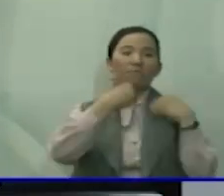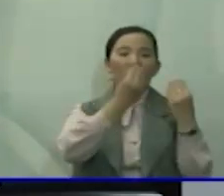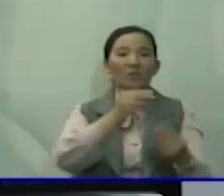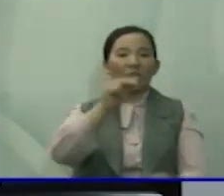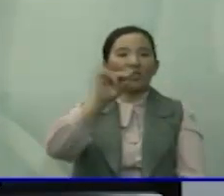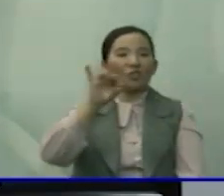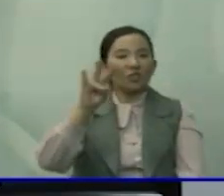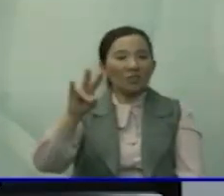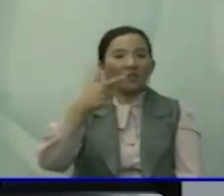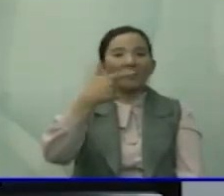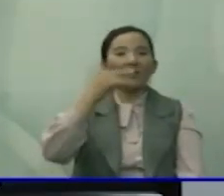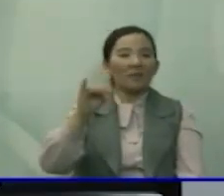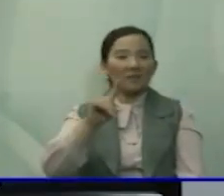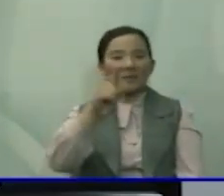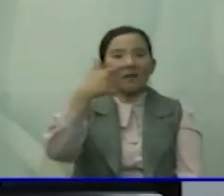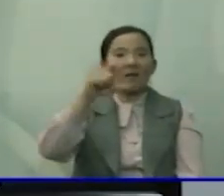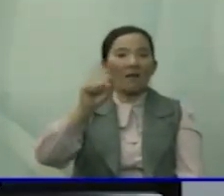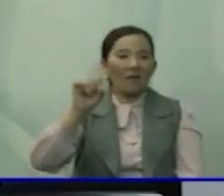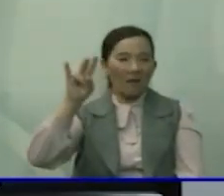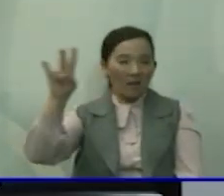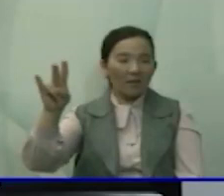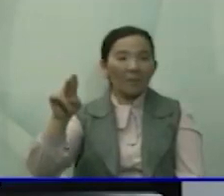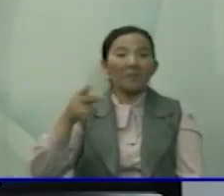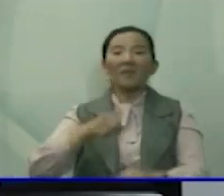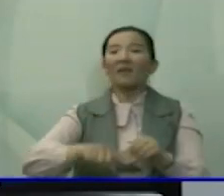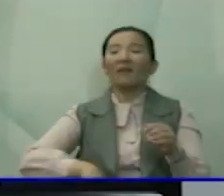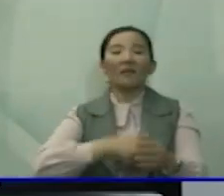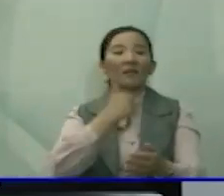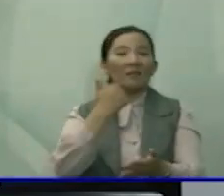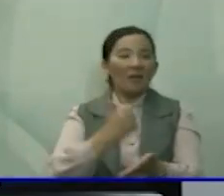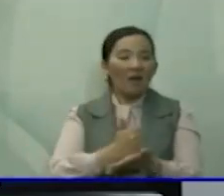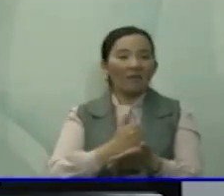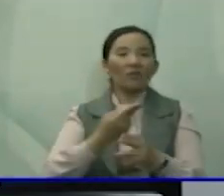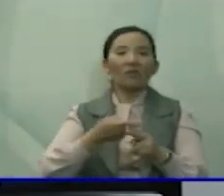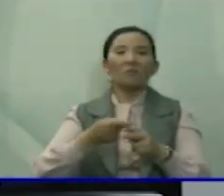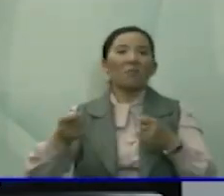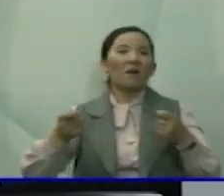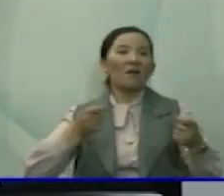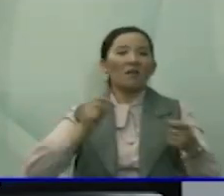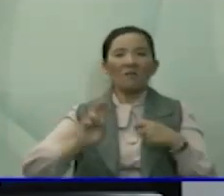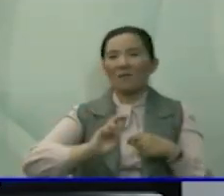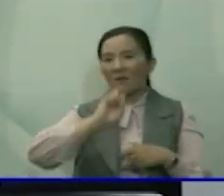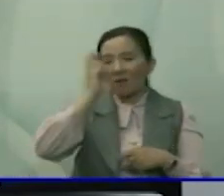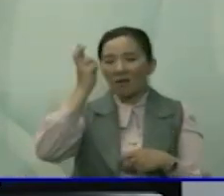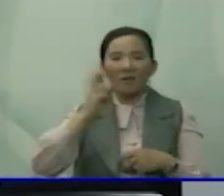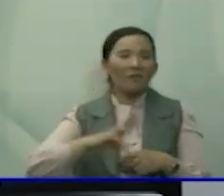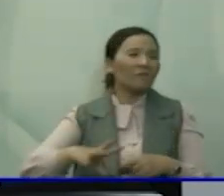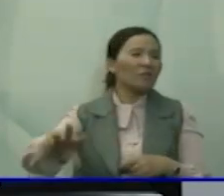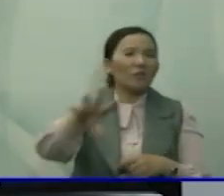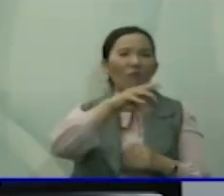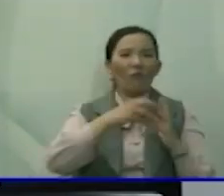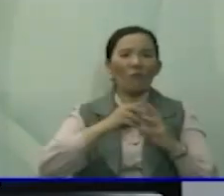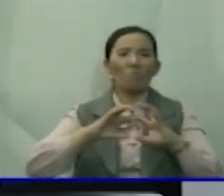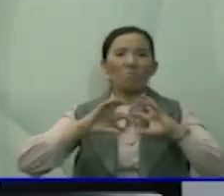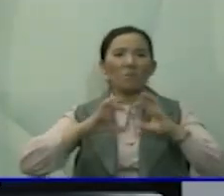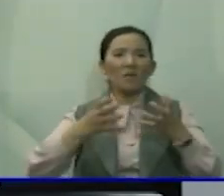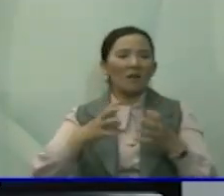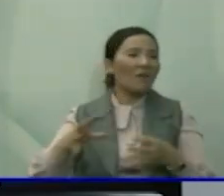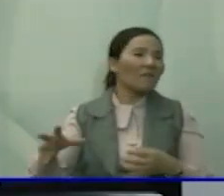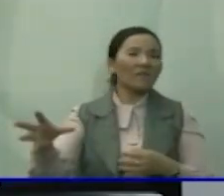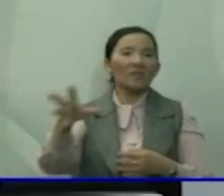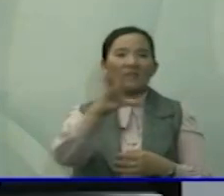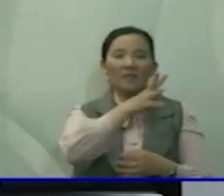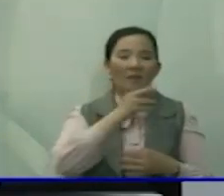задачей для чингисхана становится покорение но если не всего мира то всей